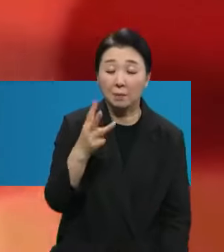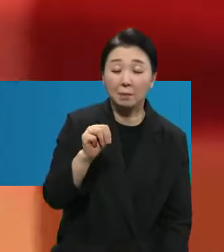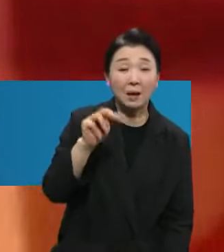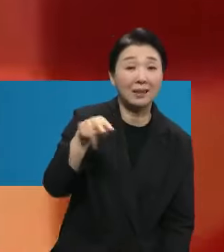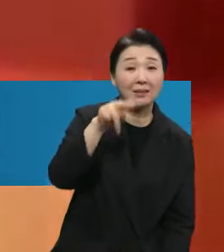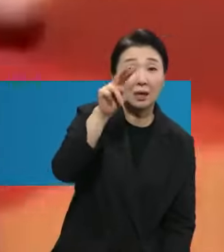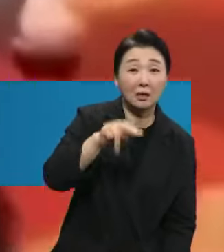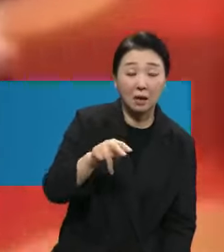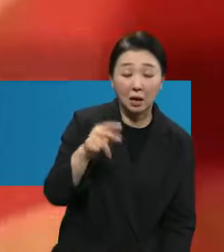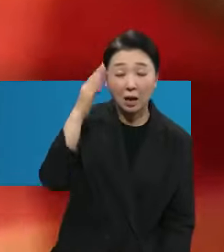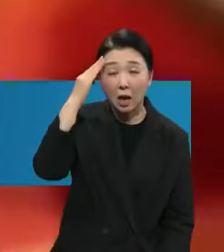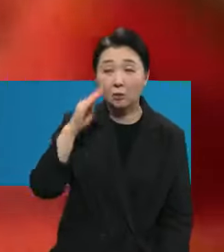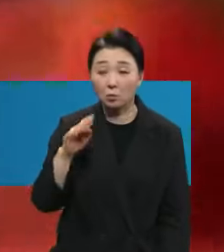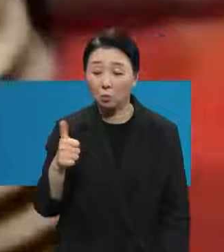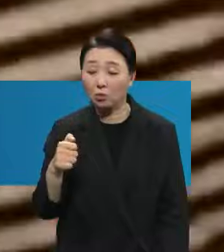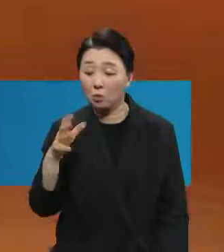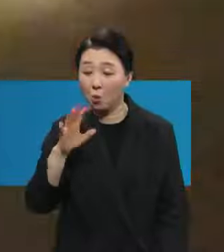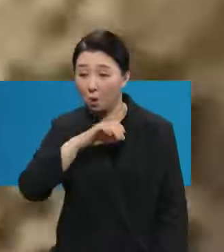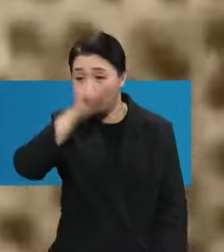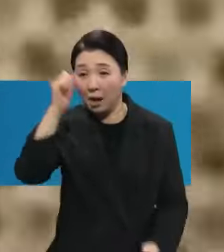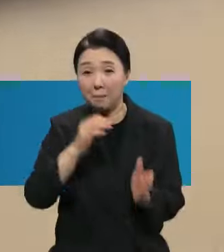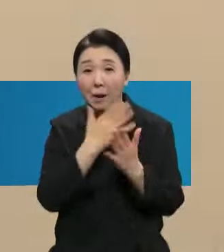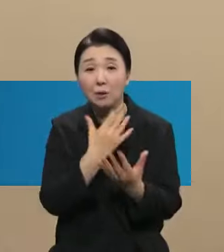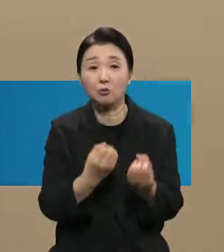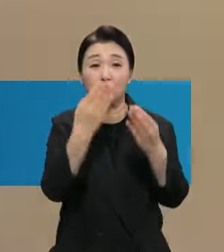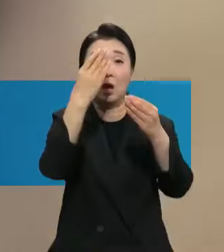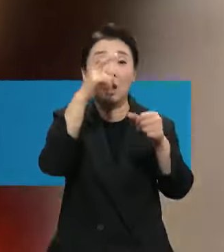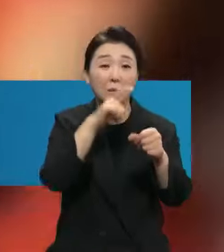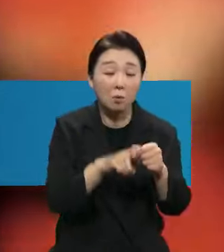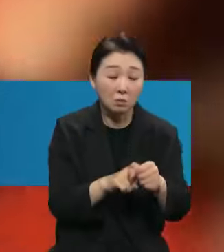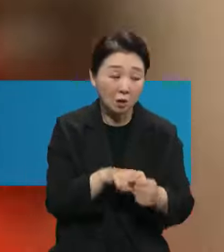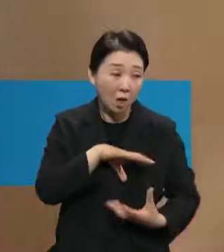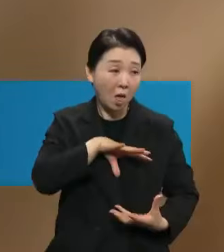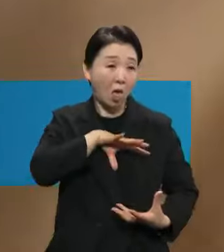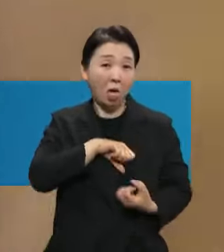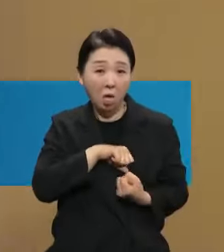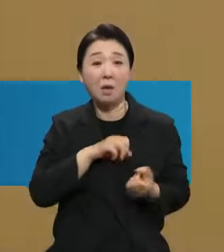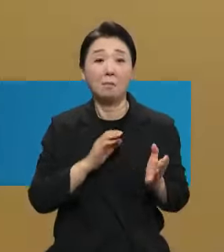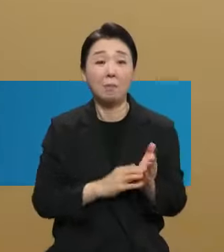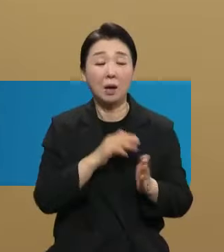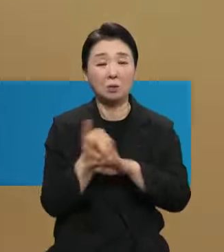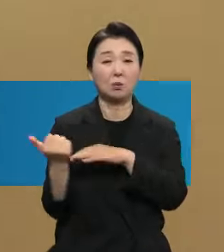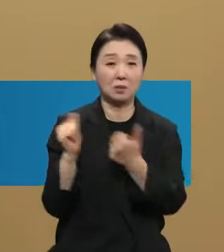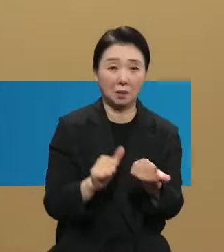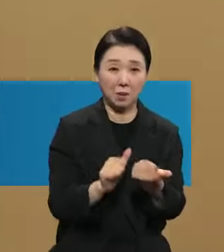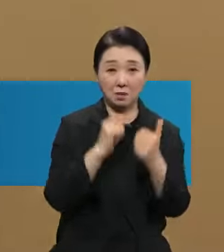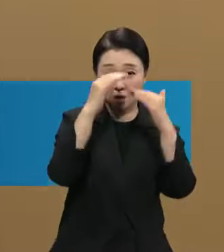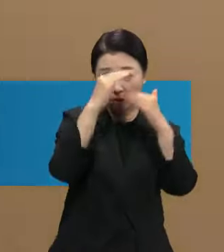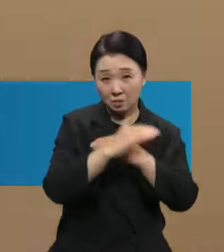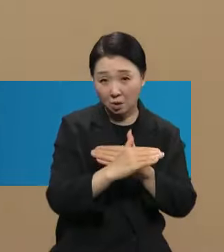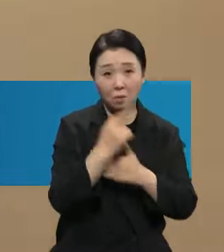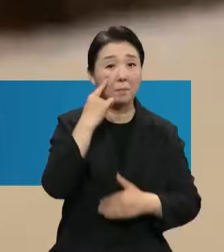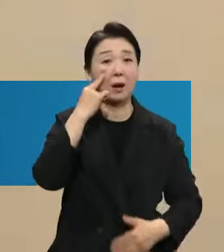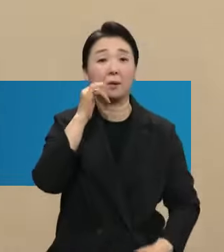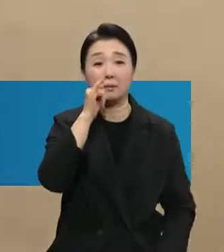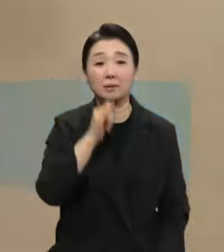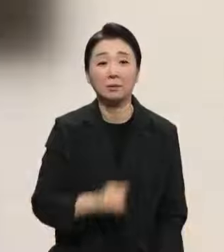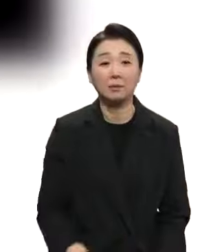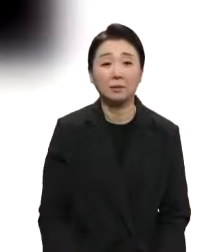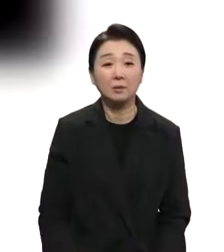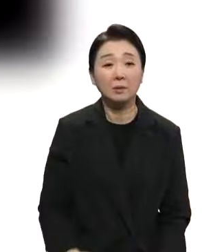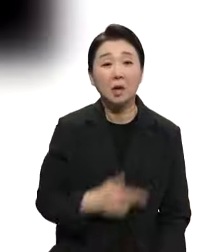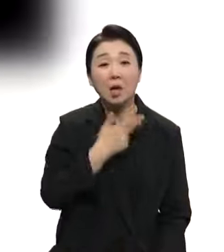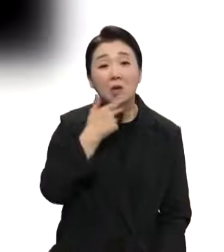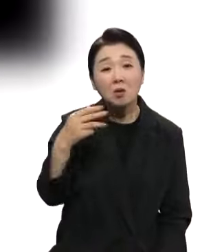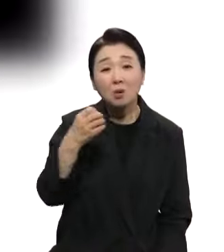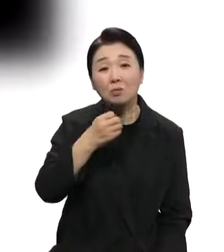약 55억 원을 따고 축하하다가 심장마비를 일으켰고 결국 사망했다는 내용으로 화제가 됐습니다.